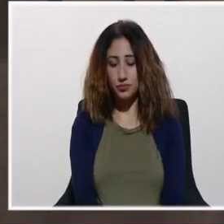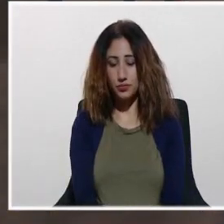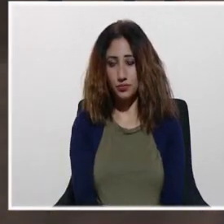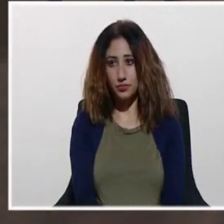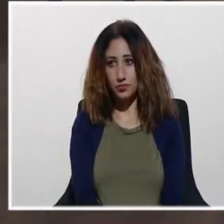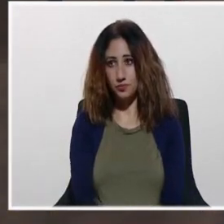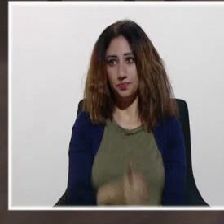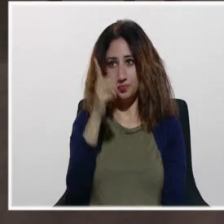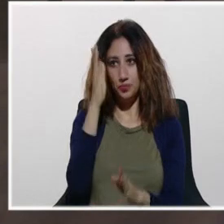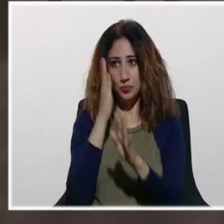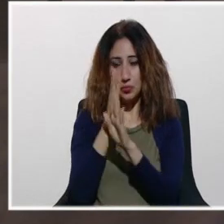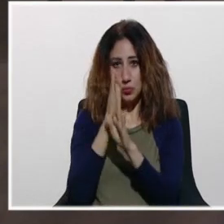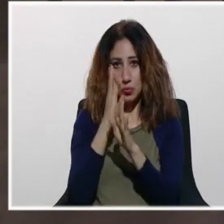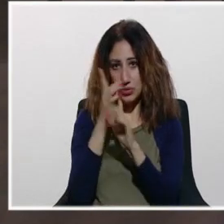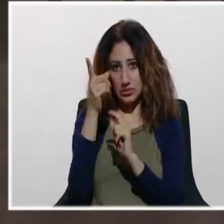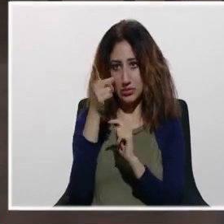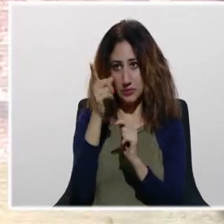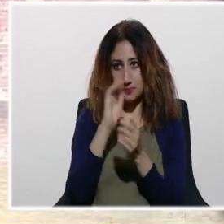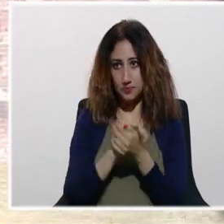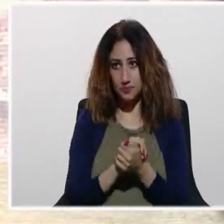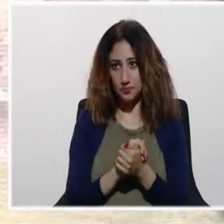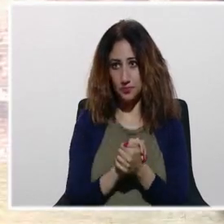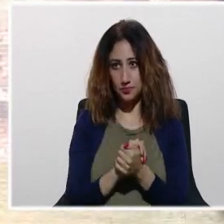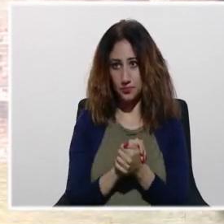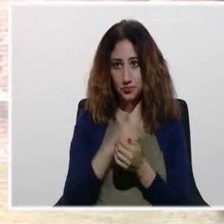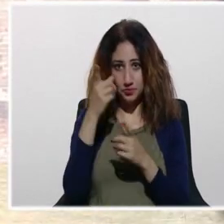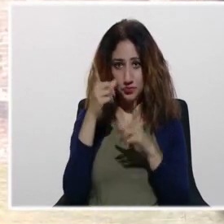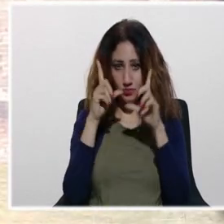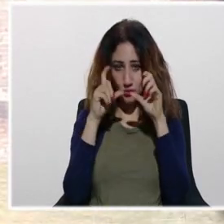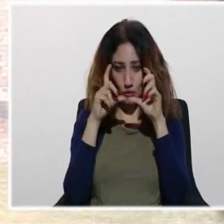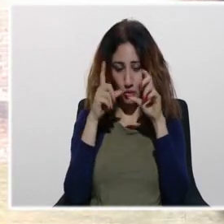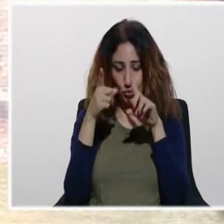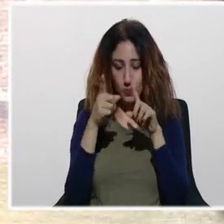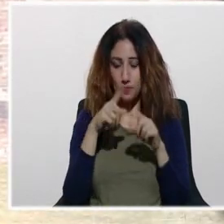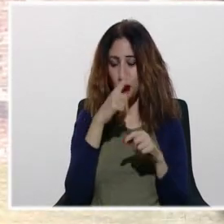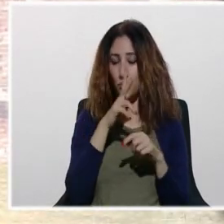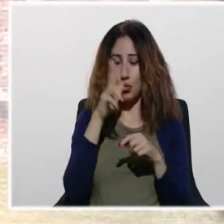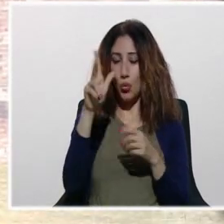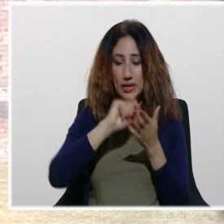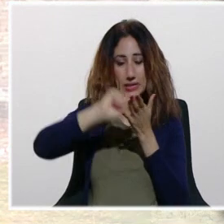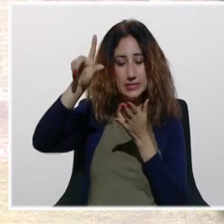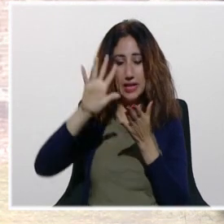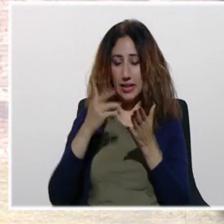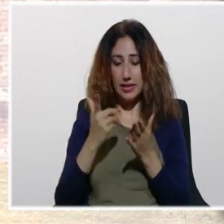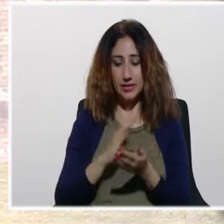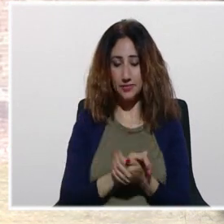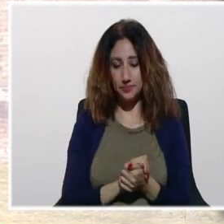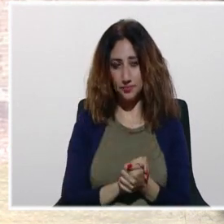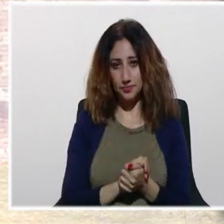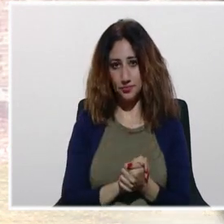صورة الفنان جمال عبد الناصر. جمال عبد الناصر تحب تبعت له رسالة تقول له ايه؟